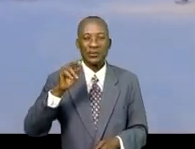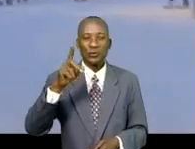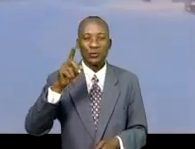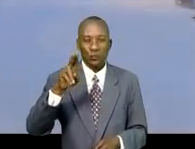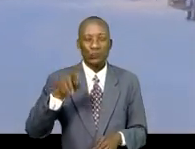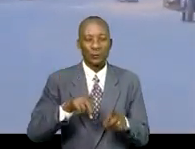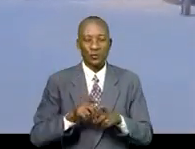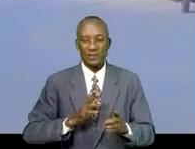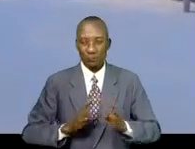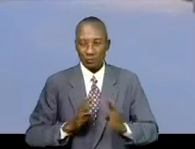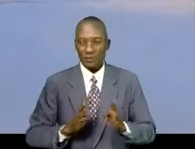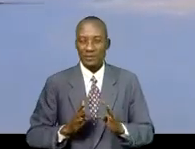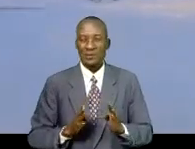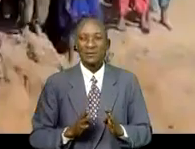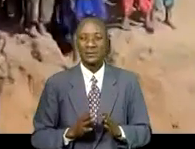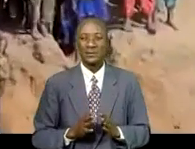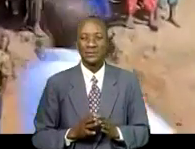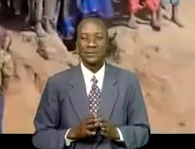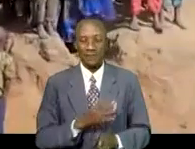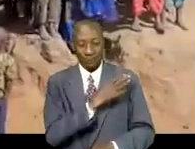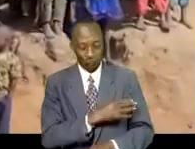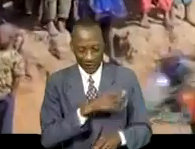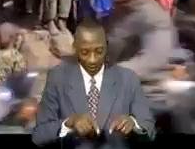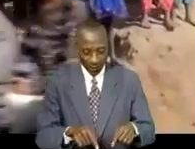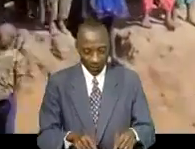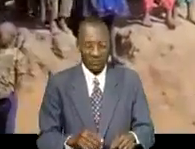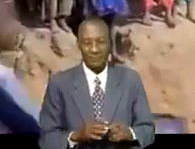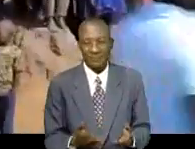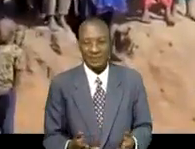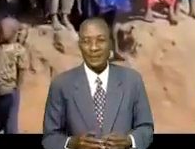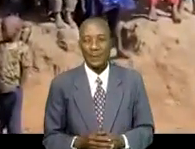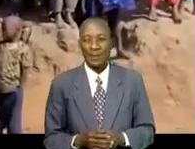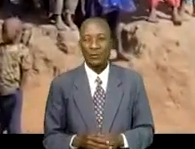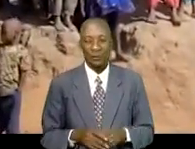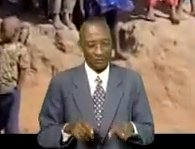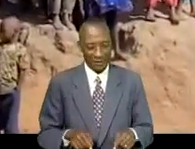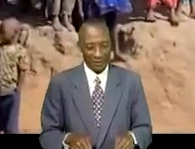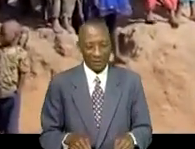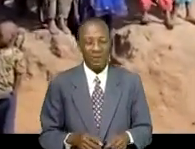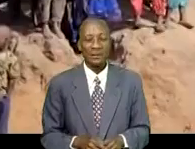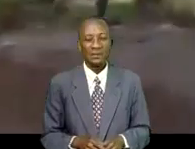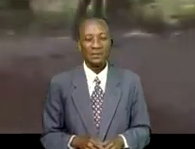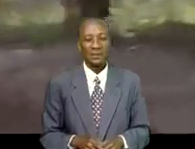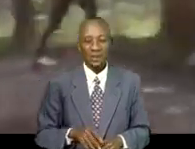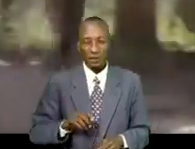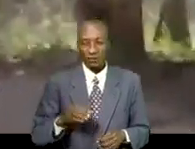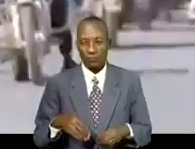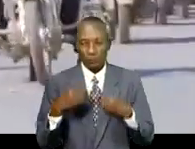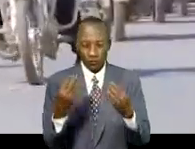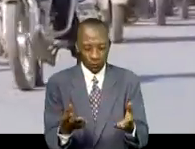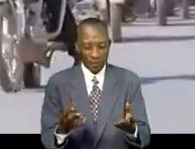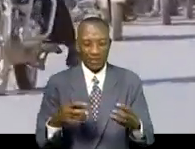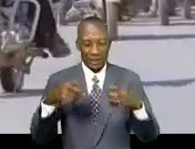en électricité dans la ville de Bounia se pose avec acuité, un élément qui a eu à favoriser l'insécurité dans certains coins de la